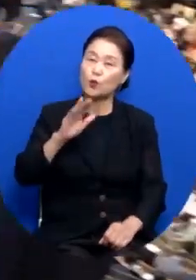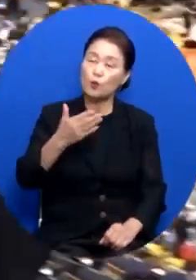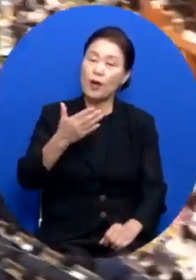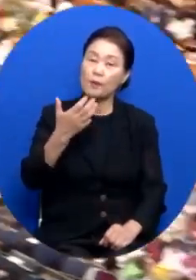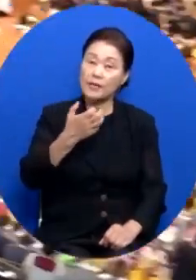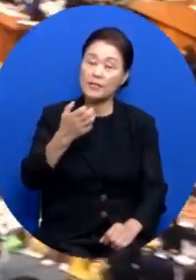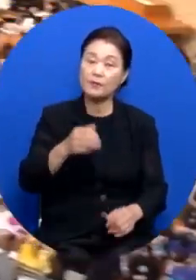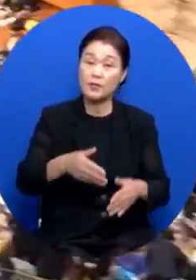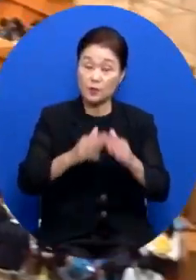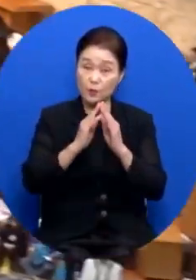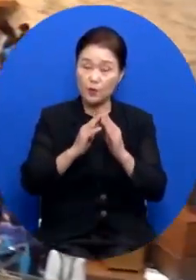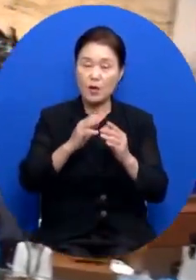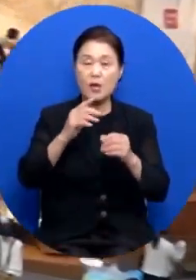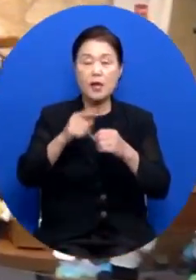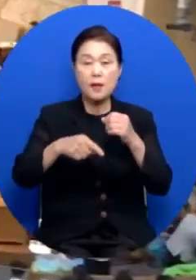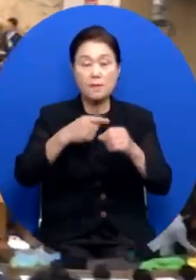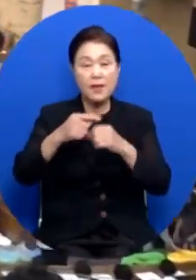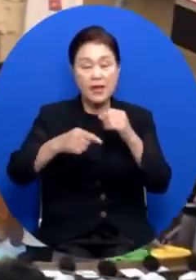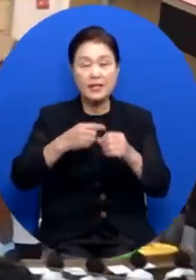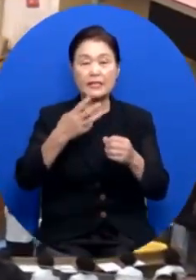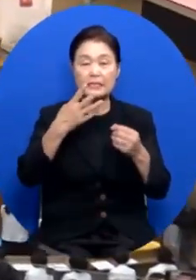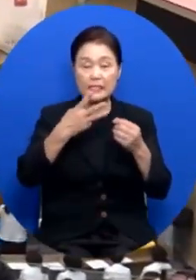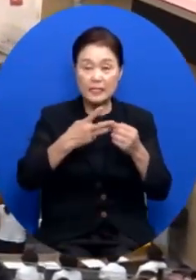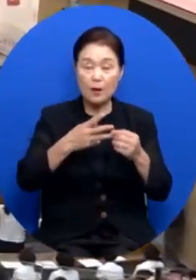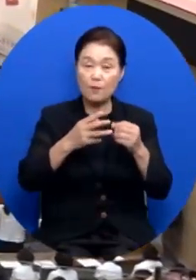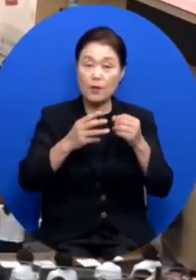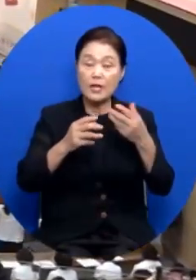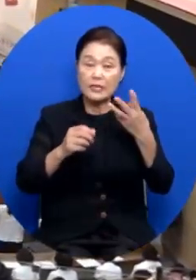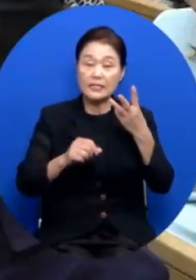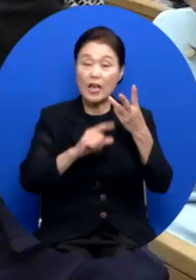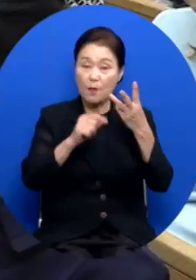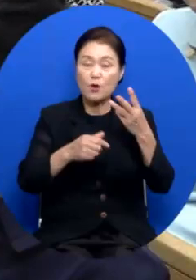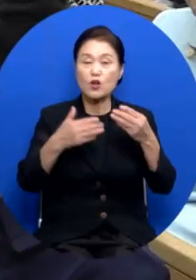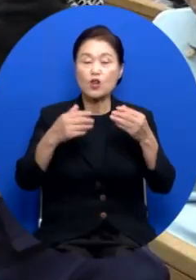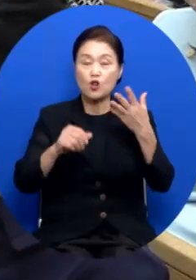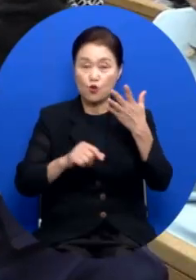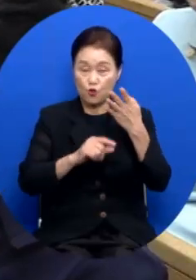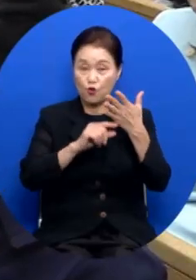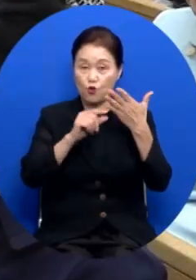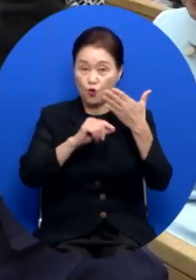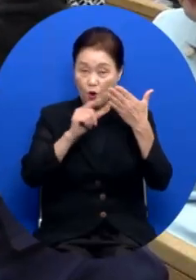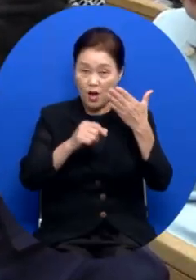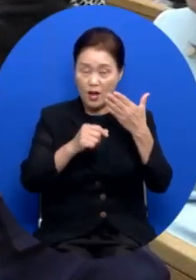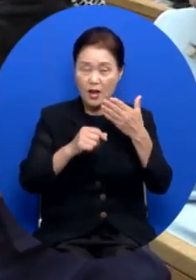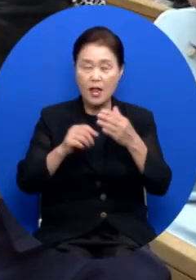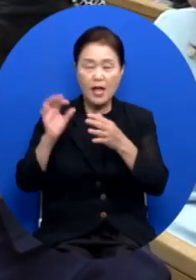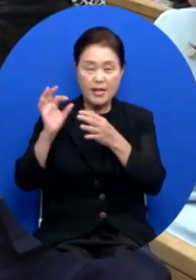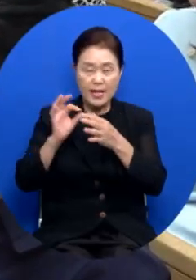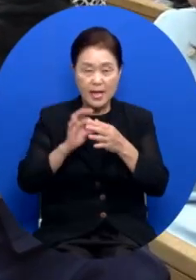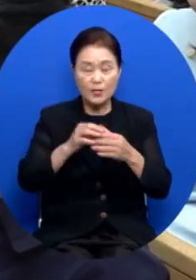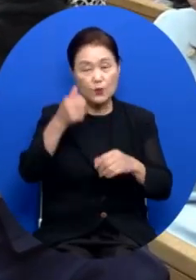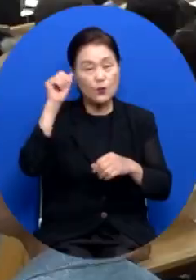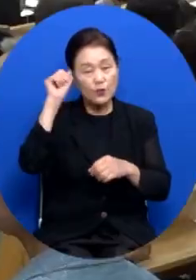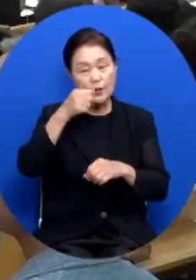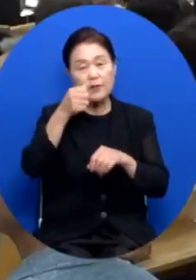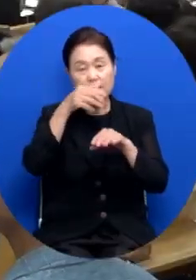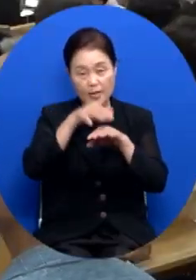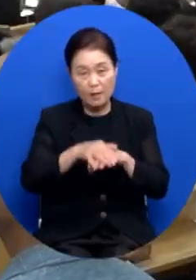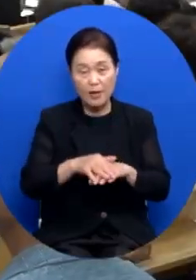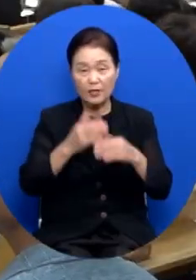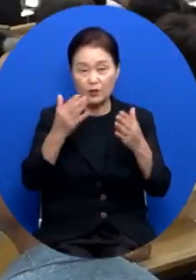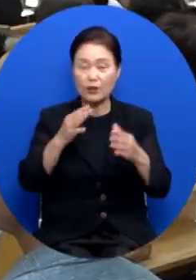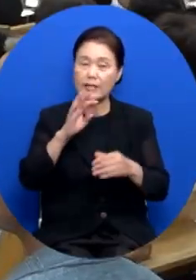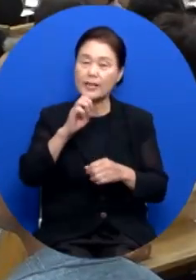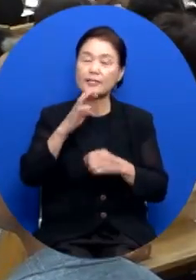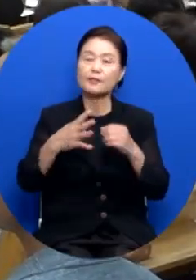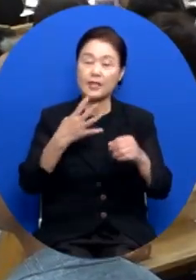설립 이후 매년 3월과 9월, 지금까지 단 한 번도 빠짐없이 드려왔다는 새벽 집회. 벌써 44년째